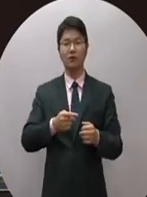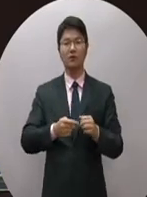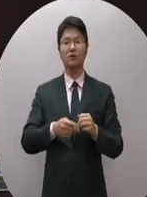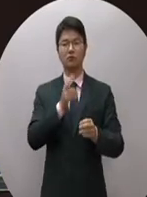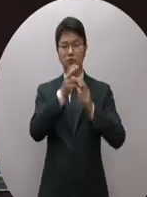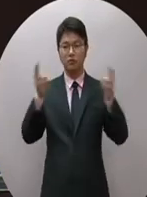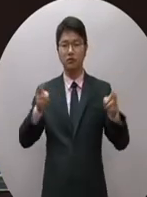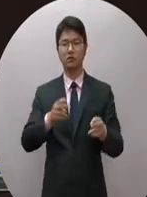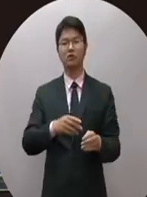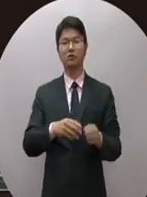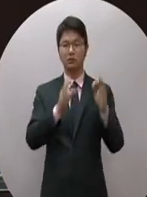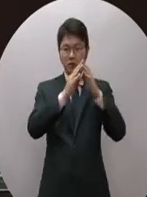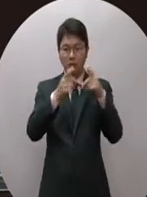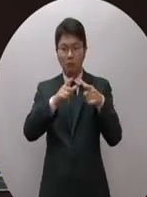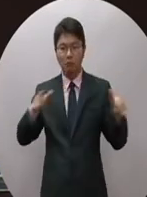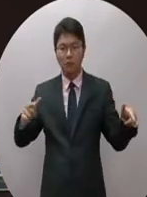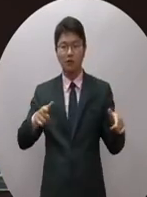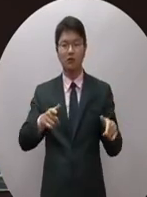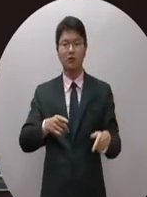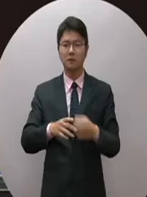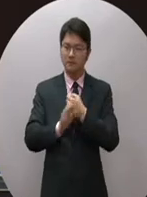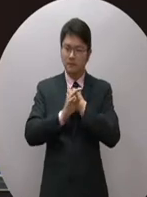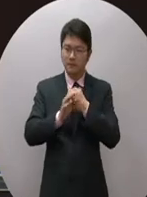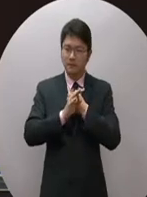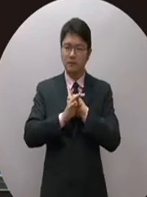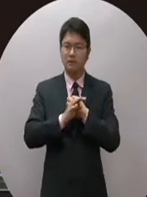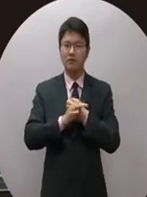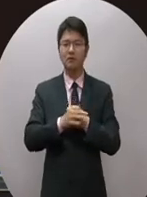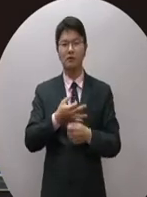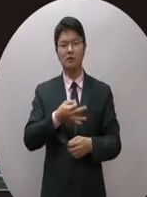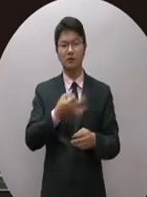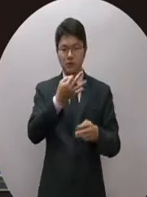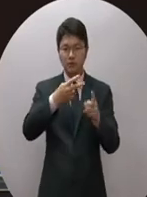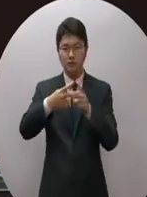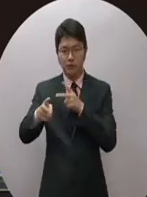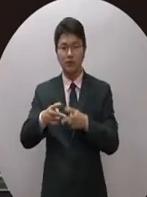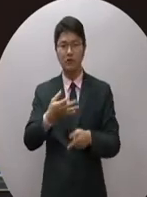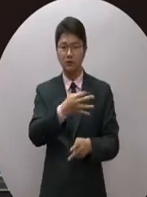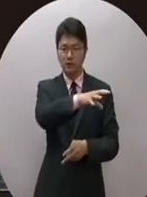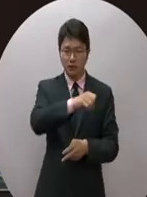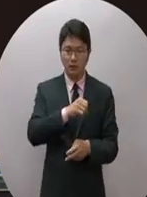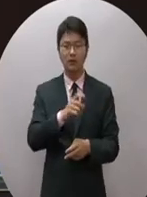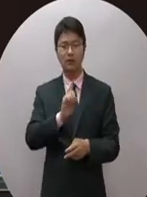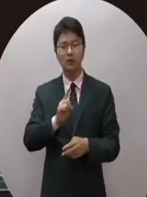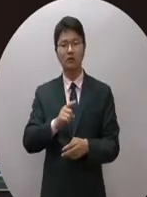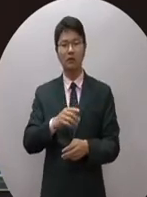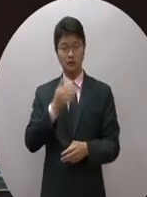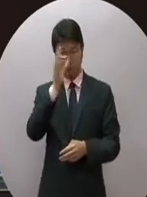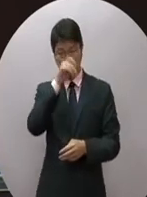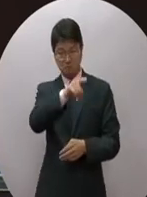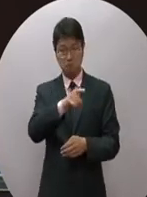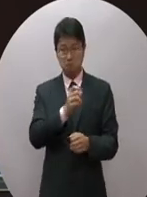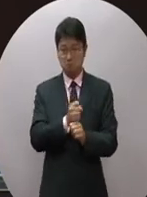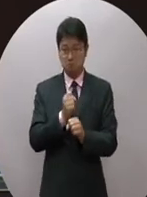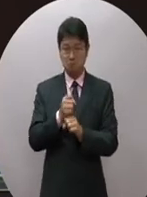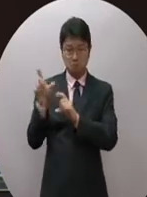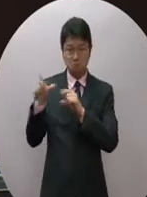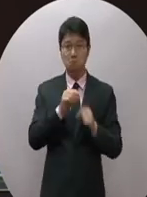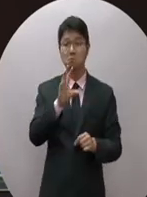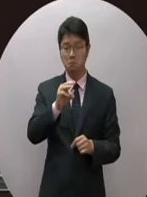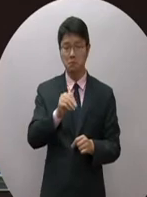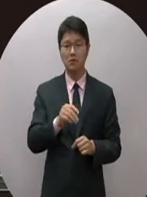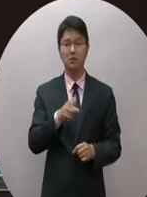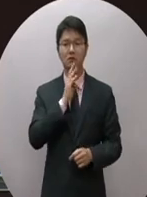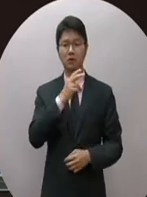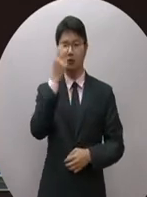同的银行去试着领领看，试着会会看，如果有没有做到，那就为雇